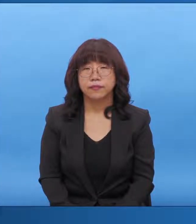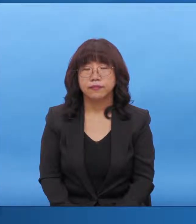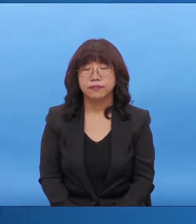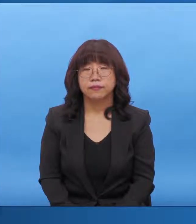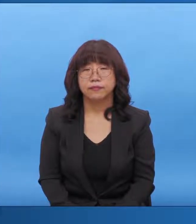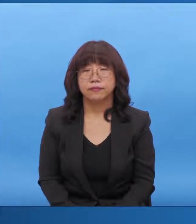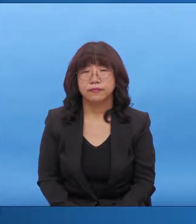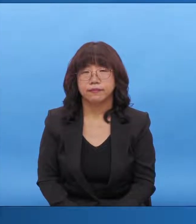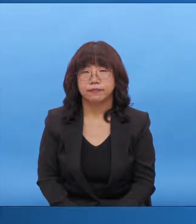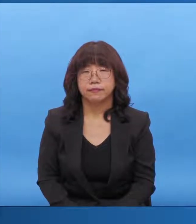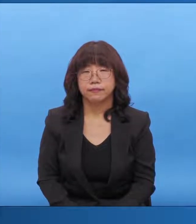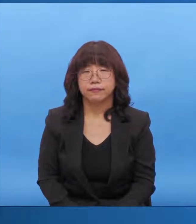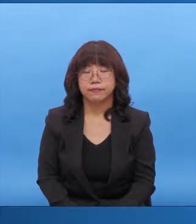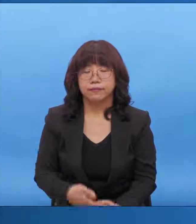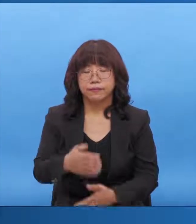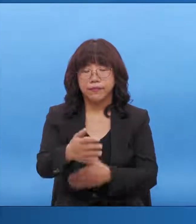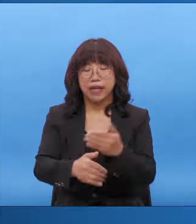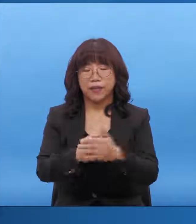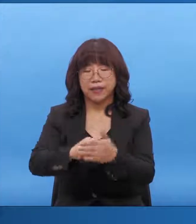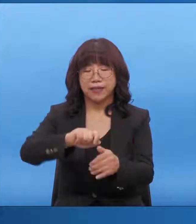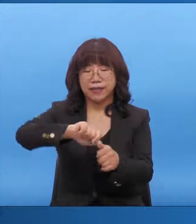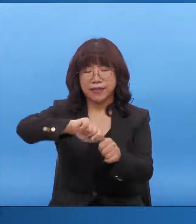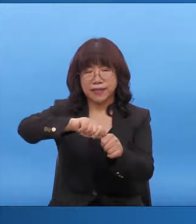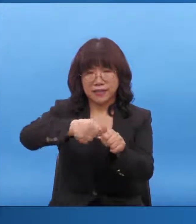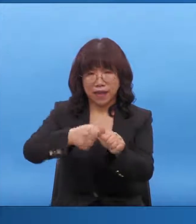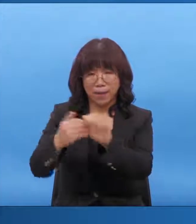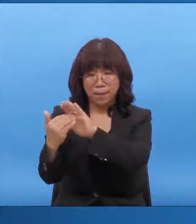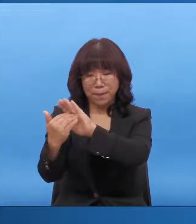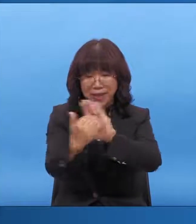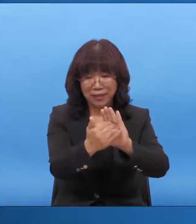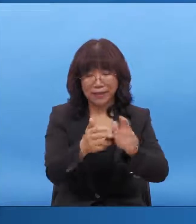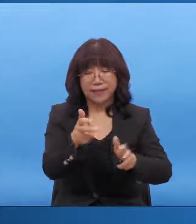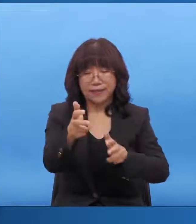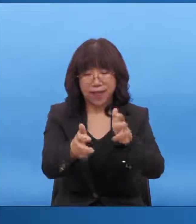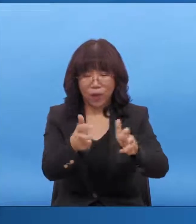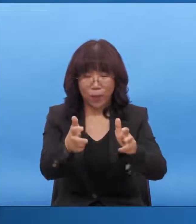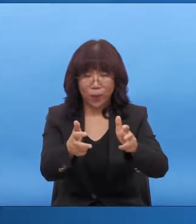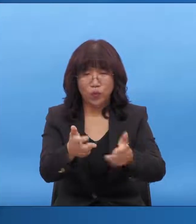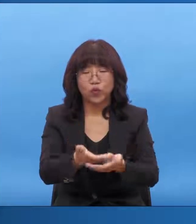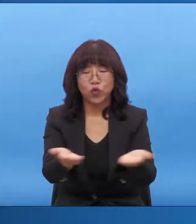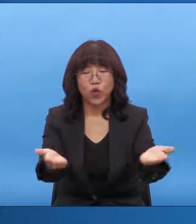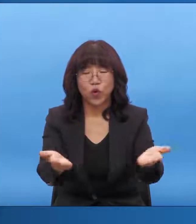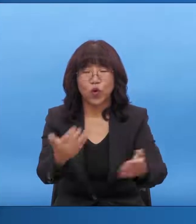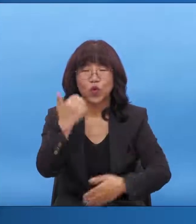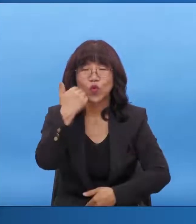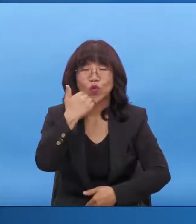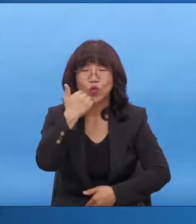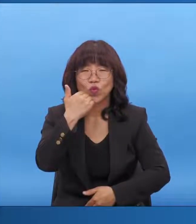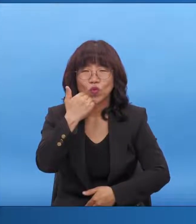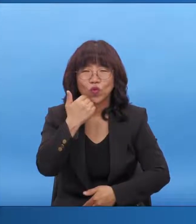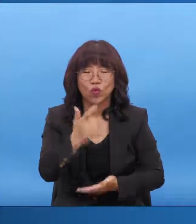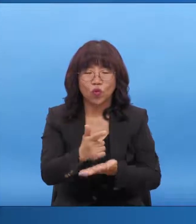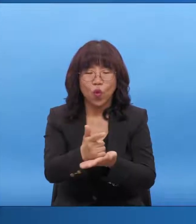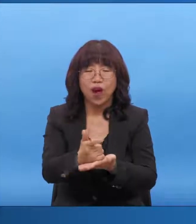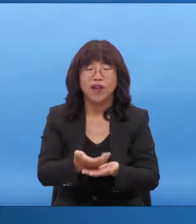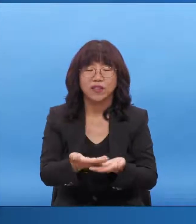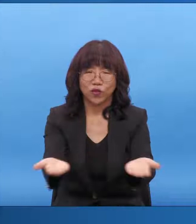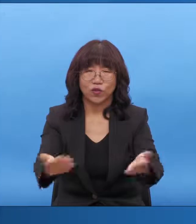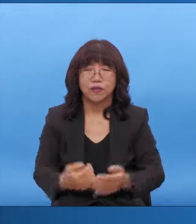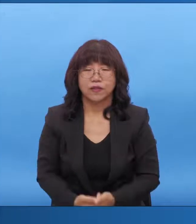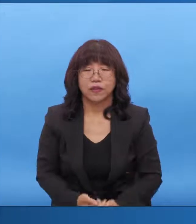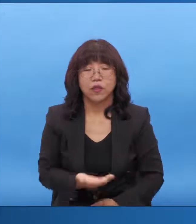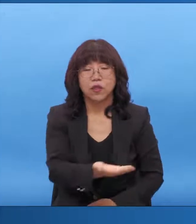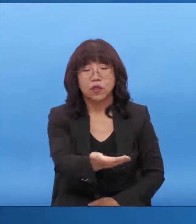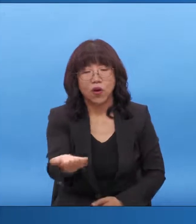하나님이 재앙 막는 산업을요 노아에게 주신 겁니다. And that's why God gave us Noah, who had the business that blocked disasters.